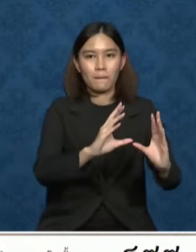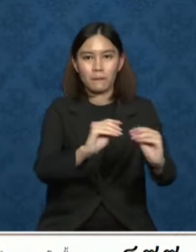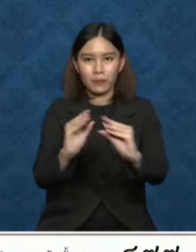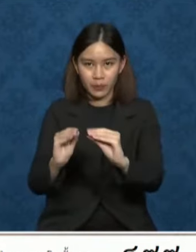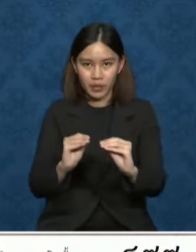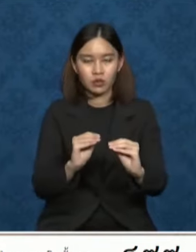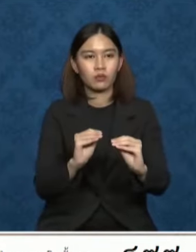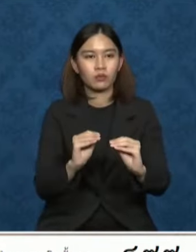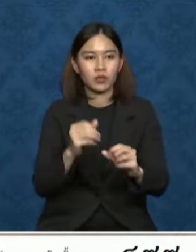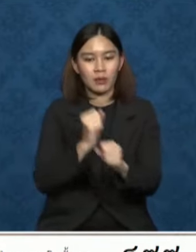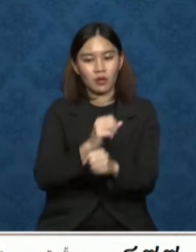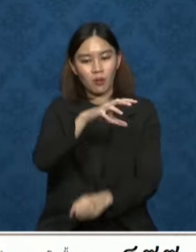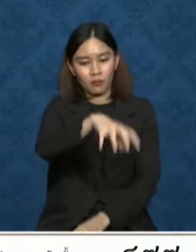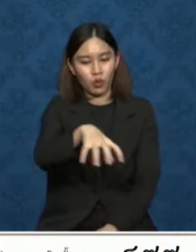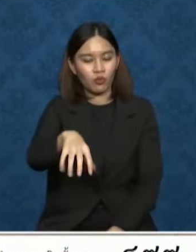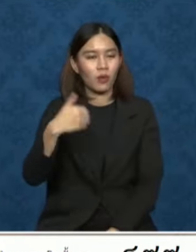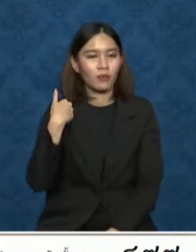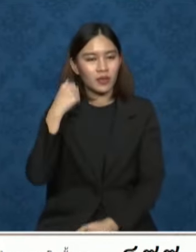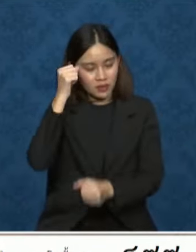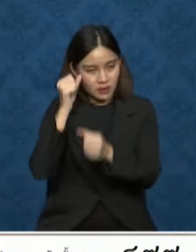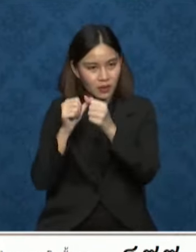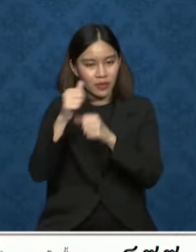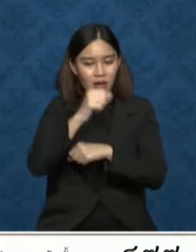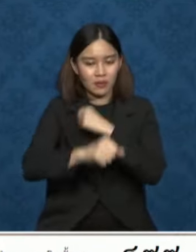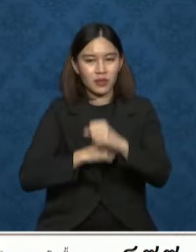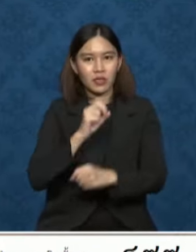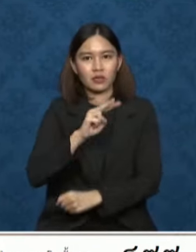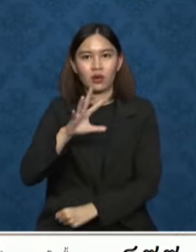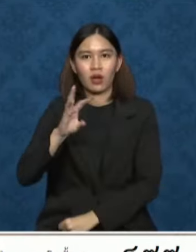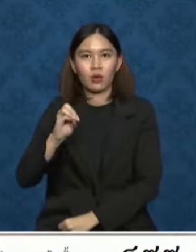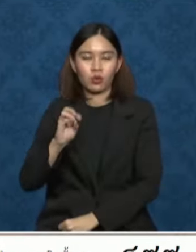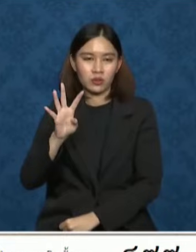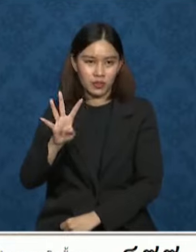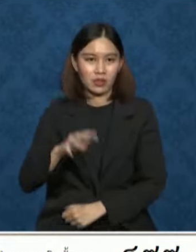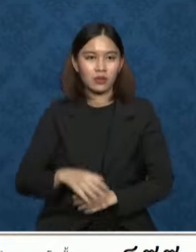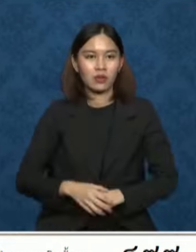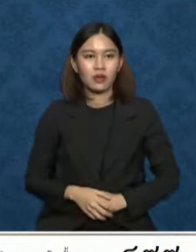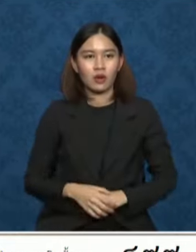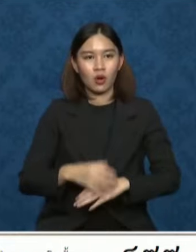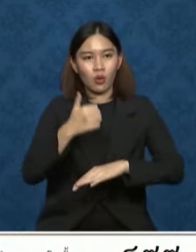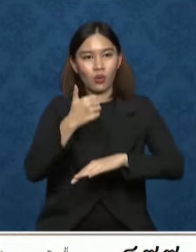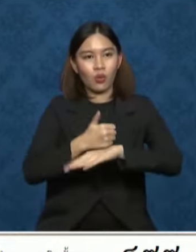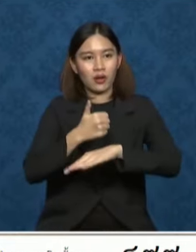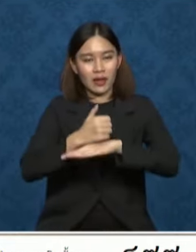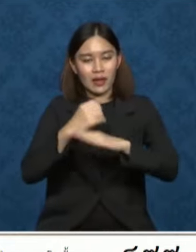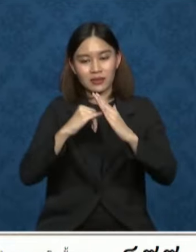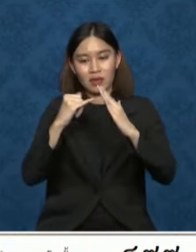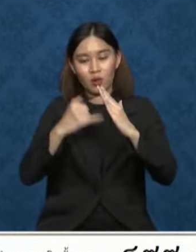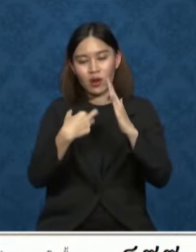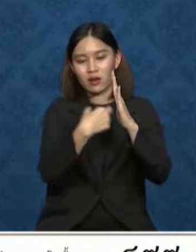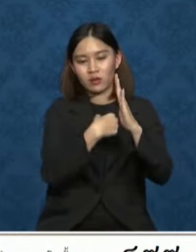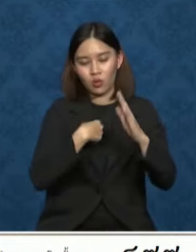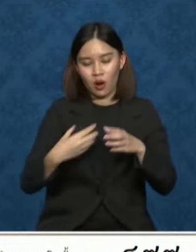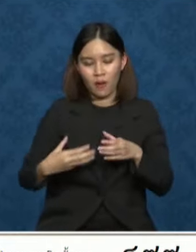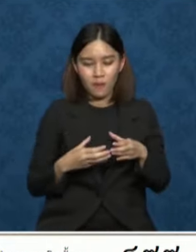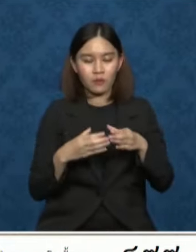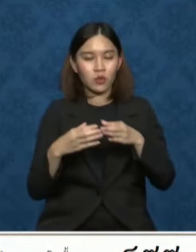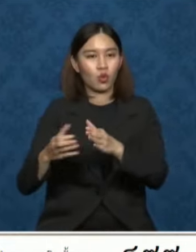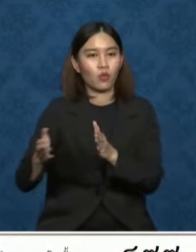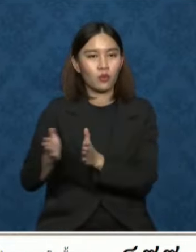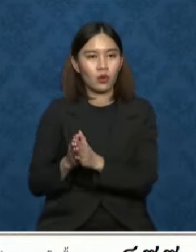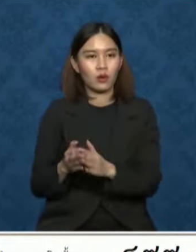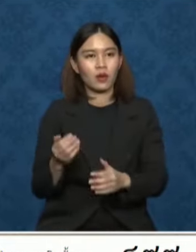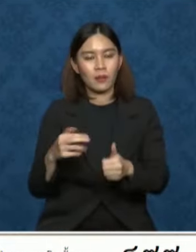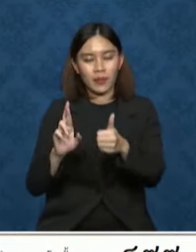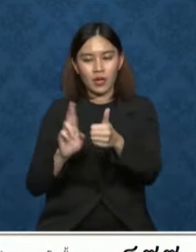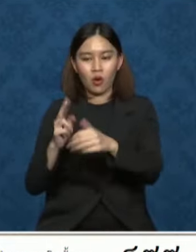ที่หน่วยงานครับจำได้ครั ถนลตลปี 264 ท่านพวกกจหวัรดรกลงไปกผมในฐานะตอนนั้เป็ร